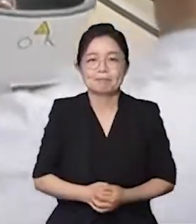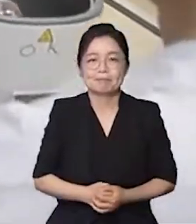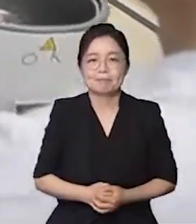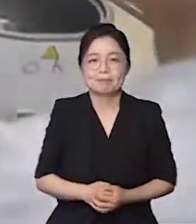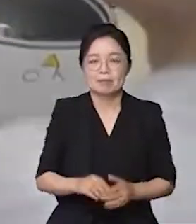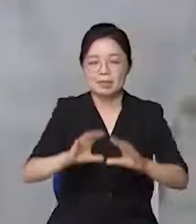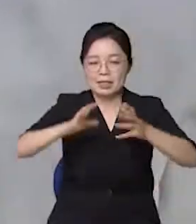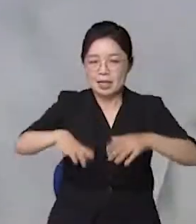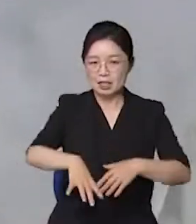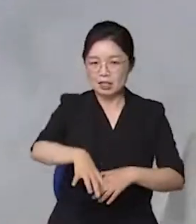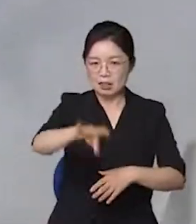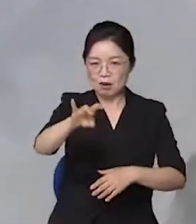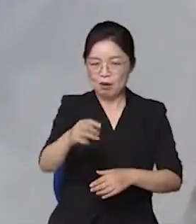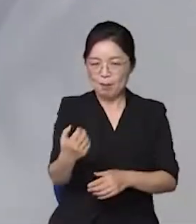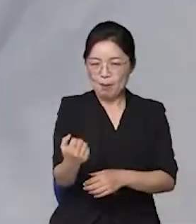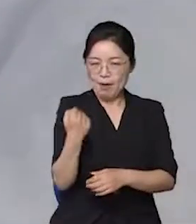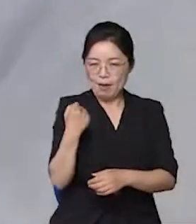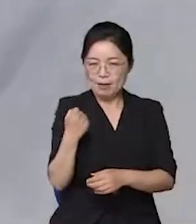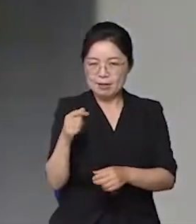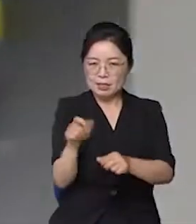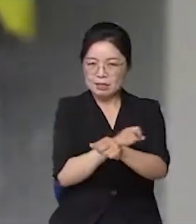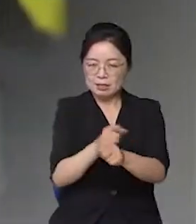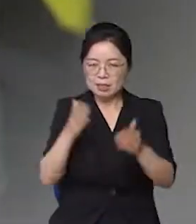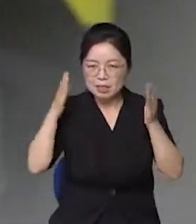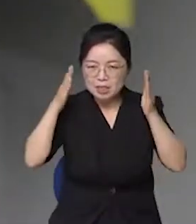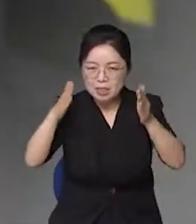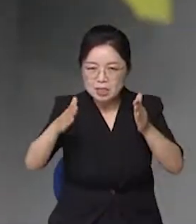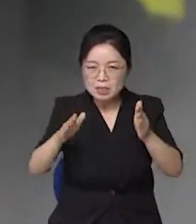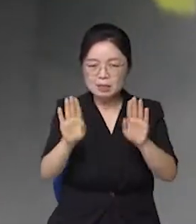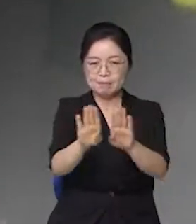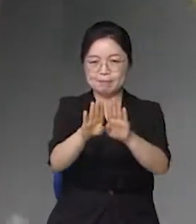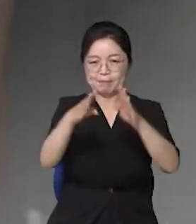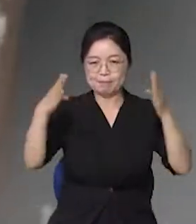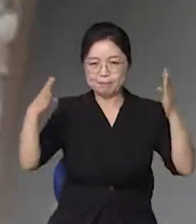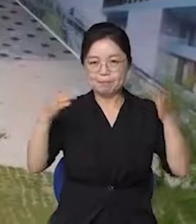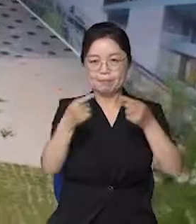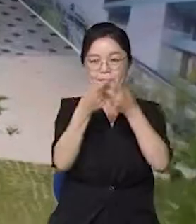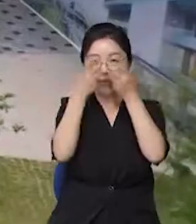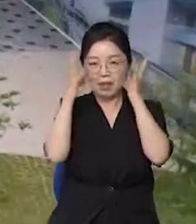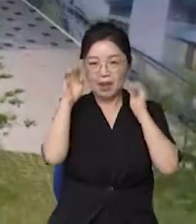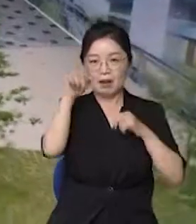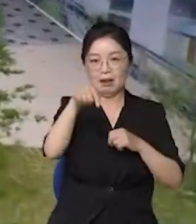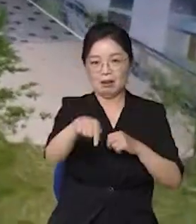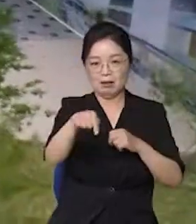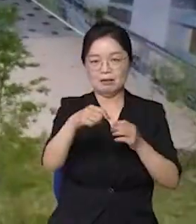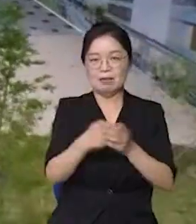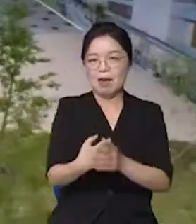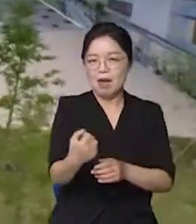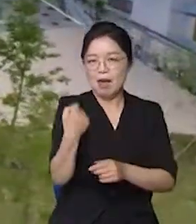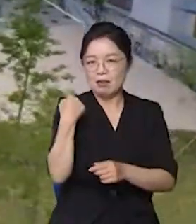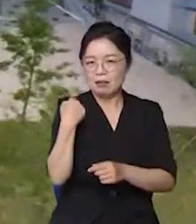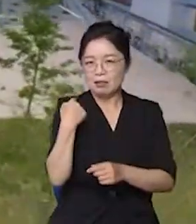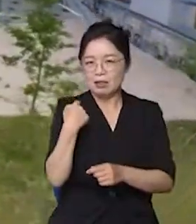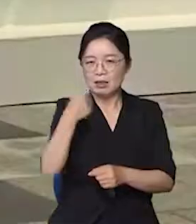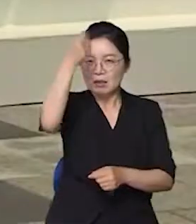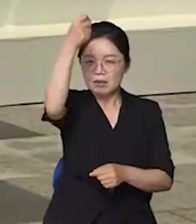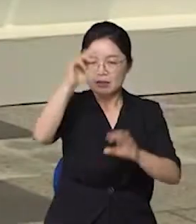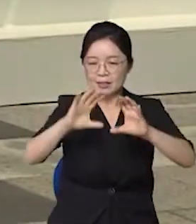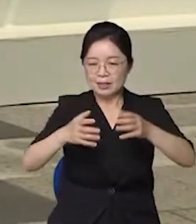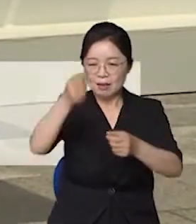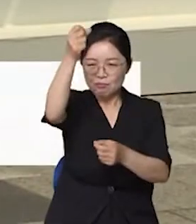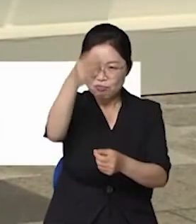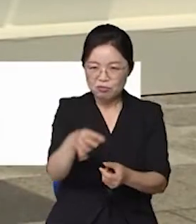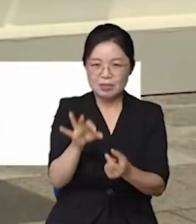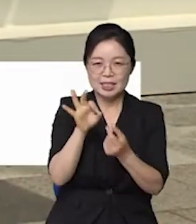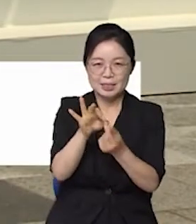세계 최초 에너지 특화대학으로 첫 발을 내디딘 한국에너지공과대학. 에너지 분야 세계 10위권 대학 진입을